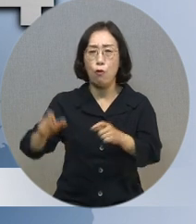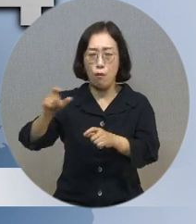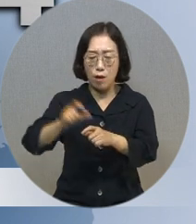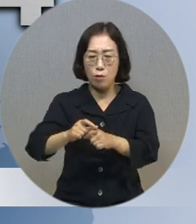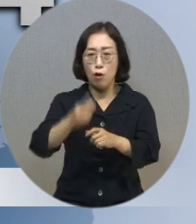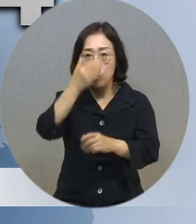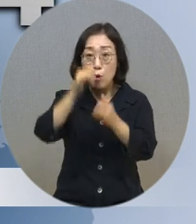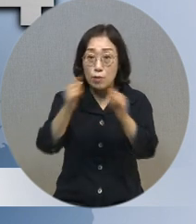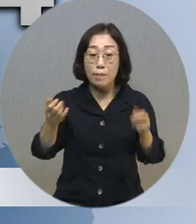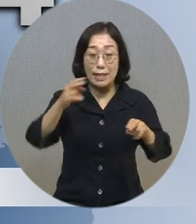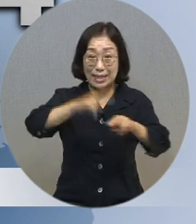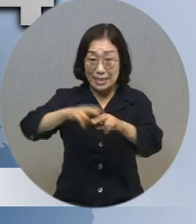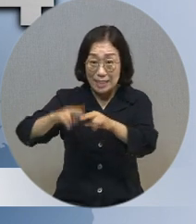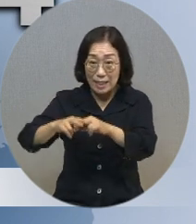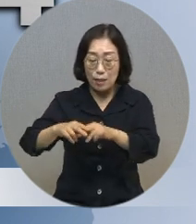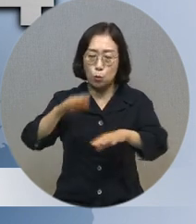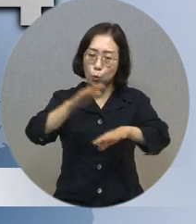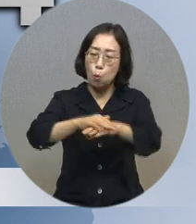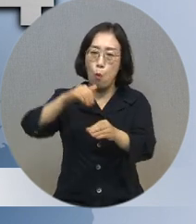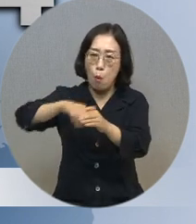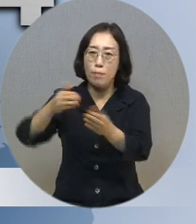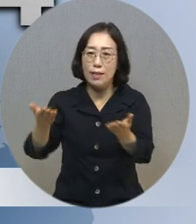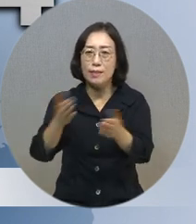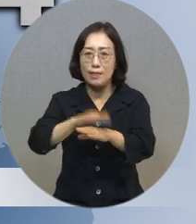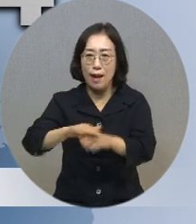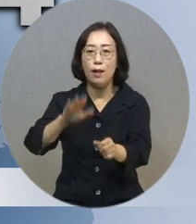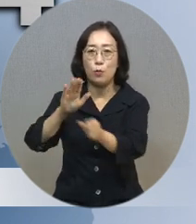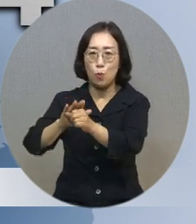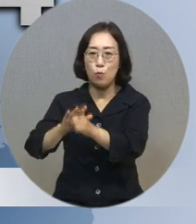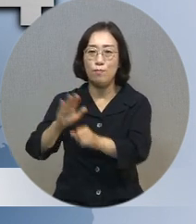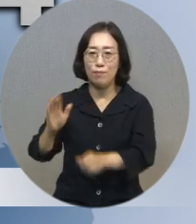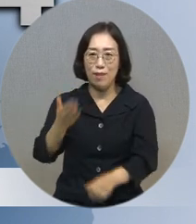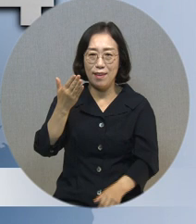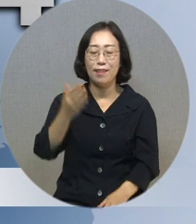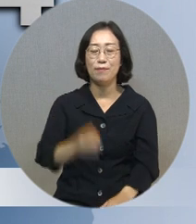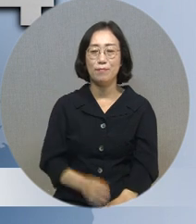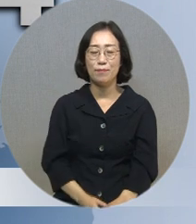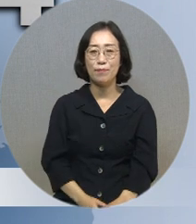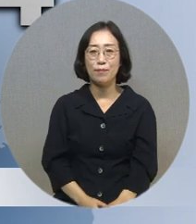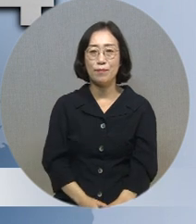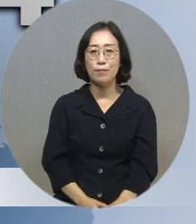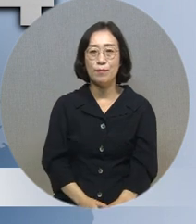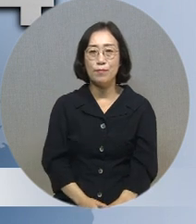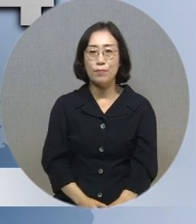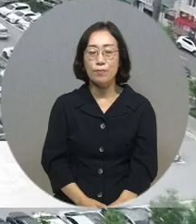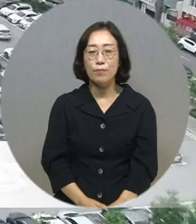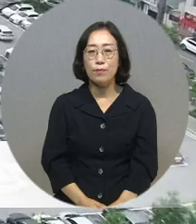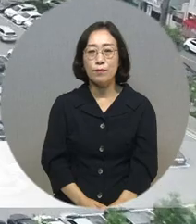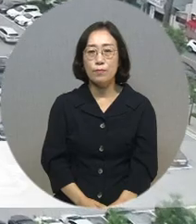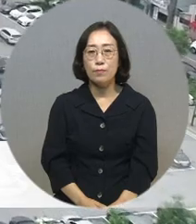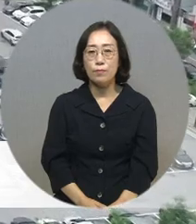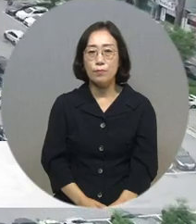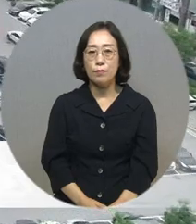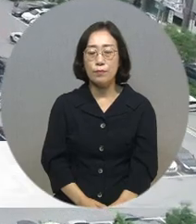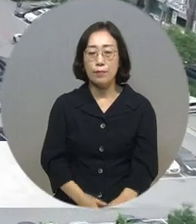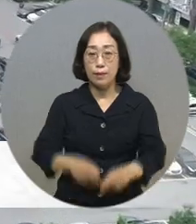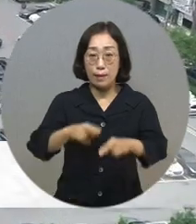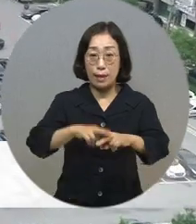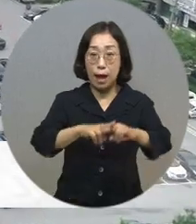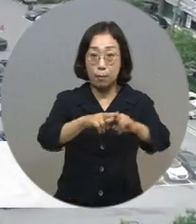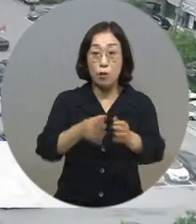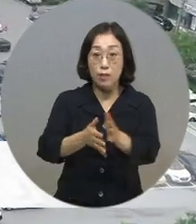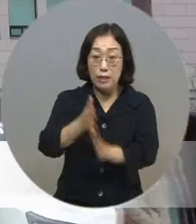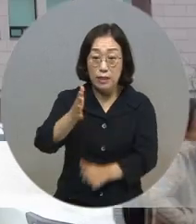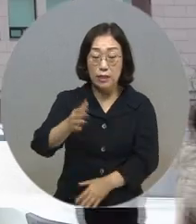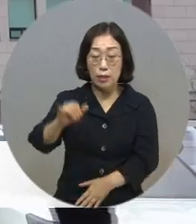육성과 일자리 창출로 이어질 것으로 기대됩니다 김영재 기자입니다 남원시가 전국